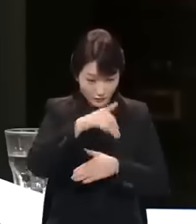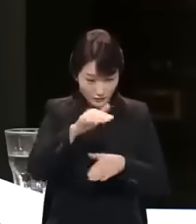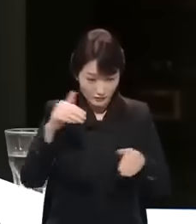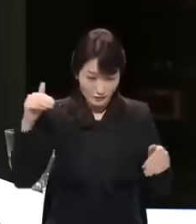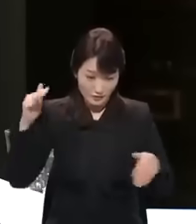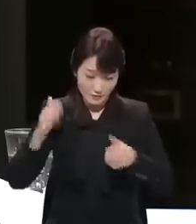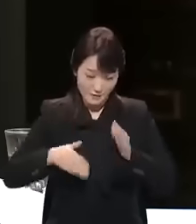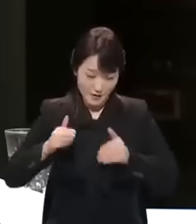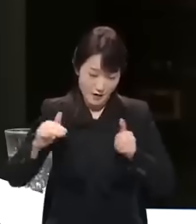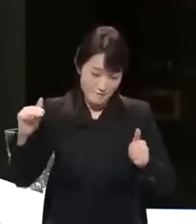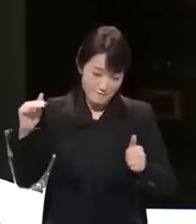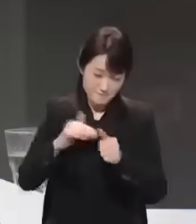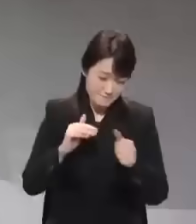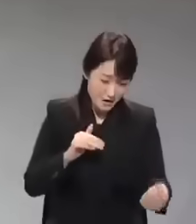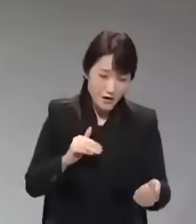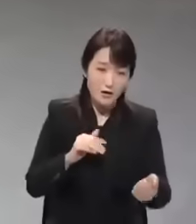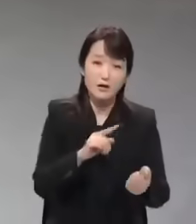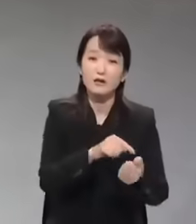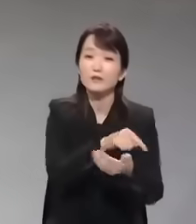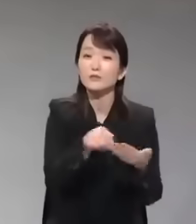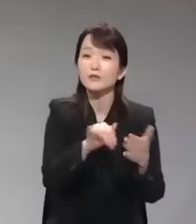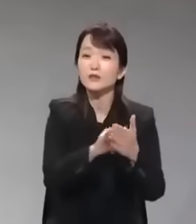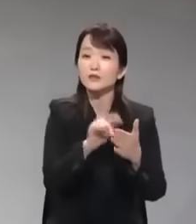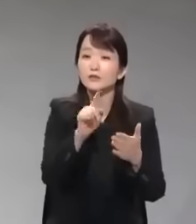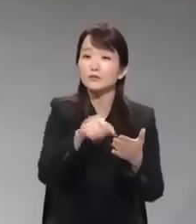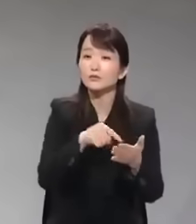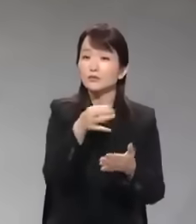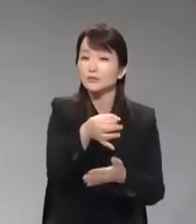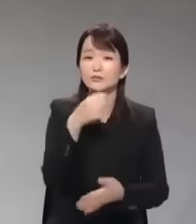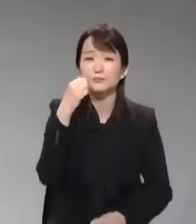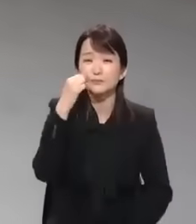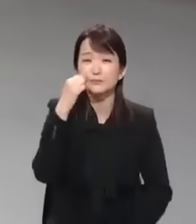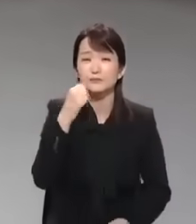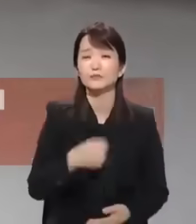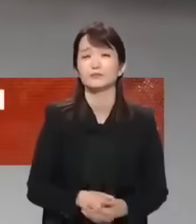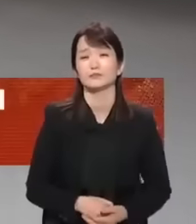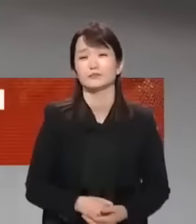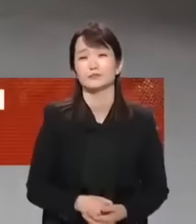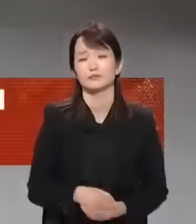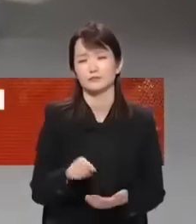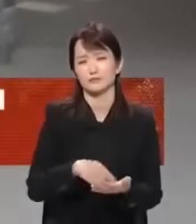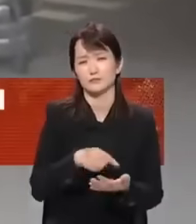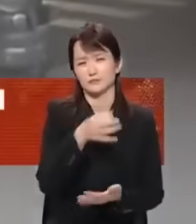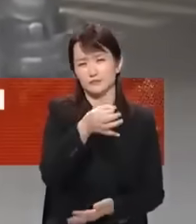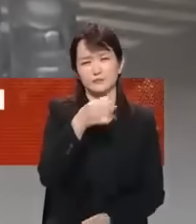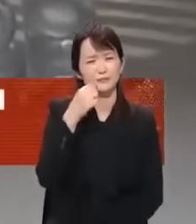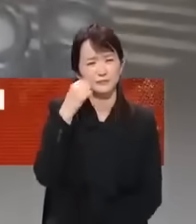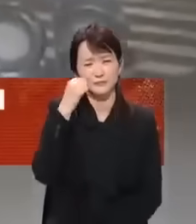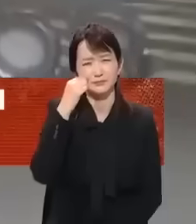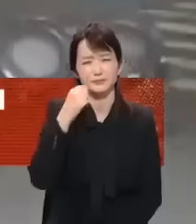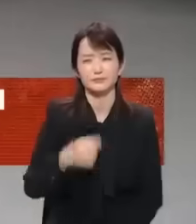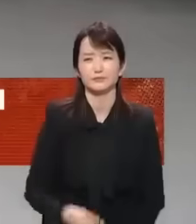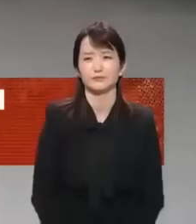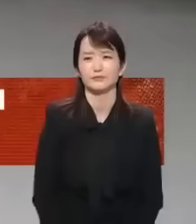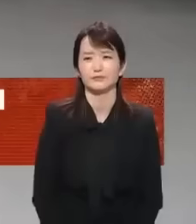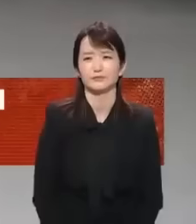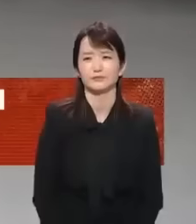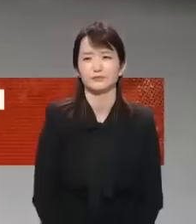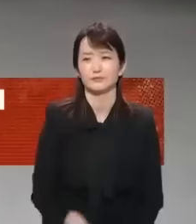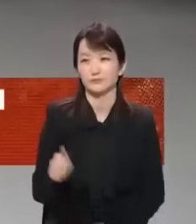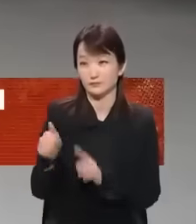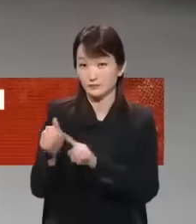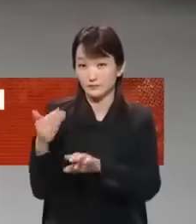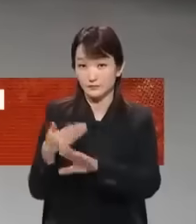당했다는데 그 유가족들은 어떤 보상도 못받는 겁니까 수 있 물론이 사람이 뭐 다른